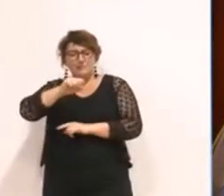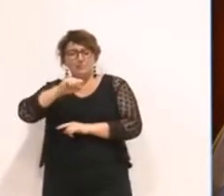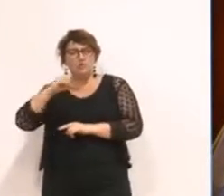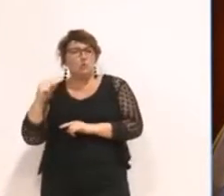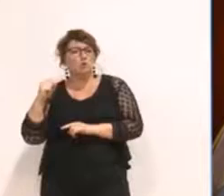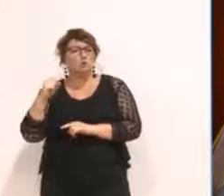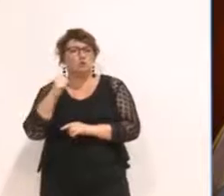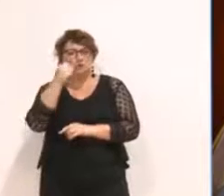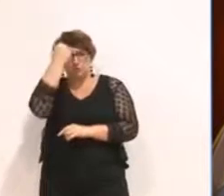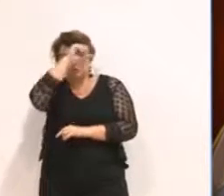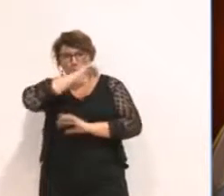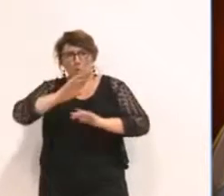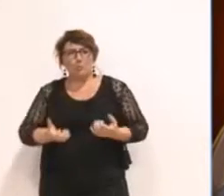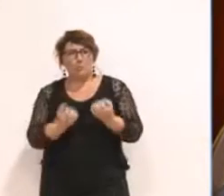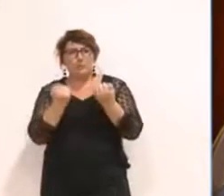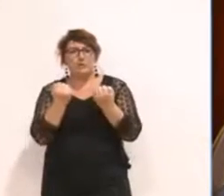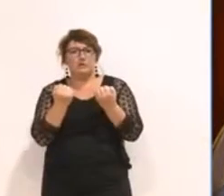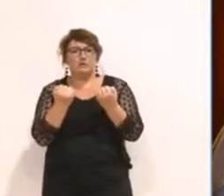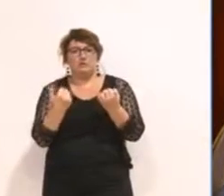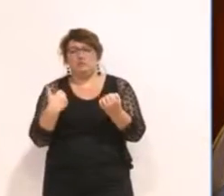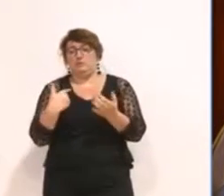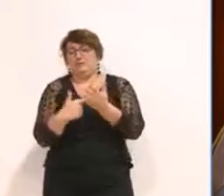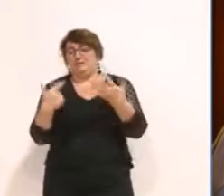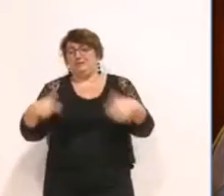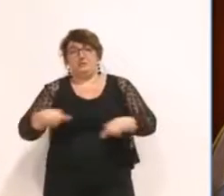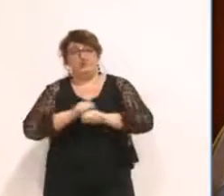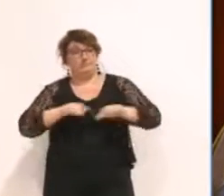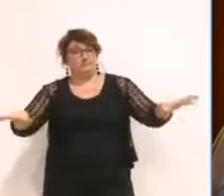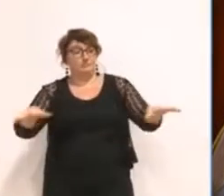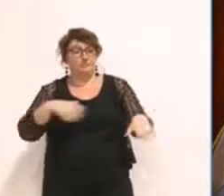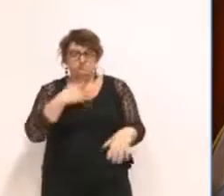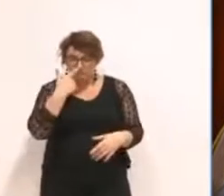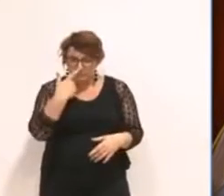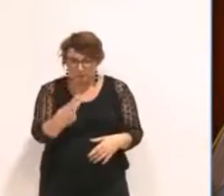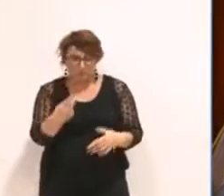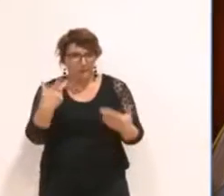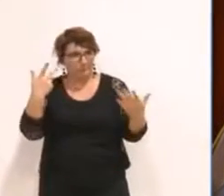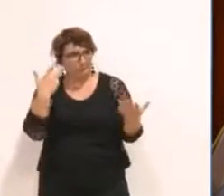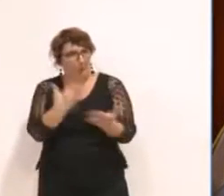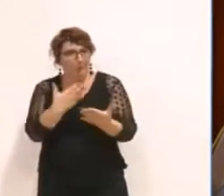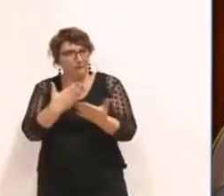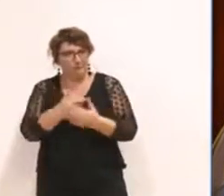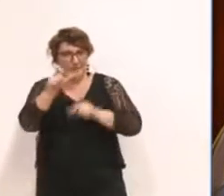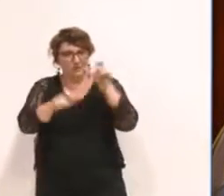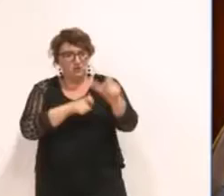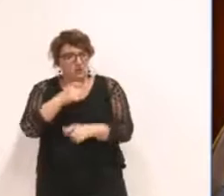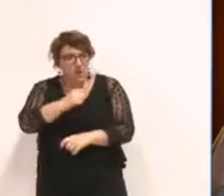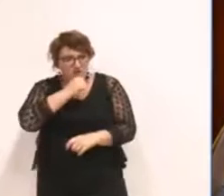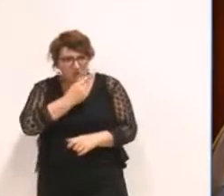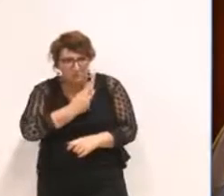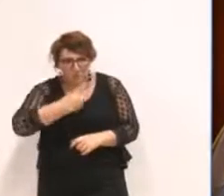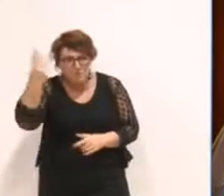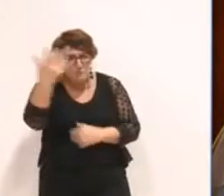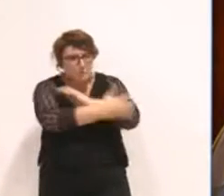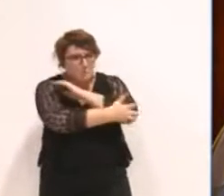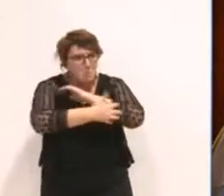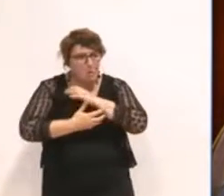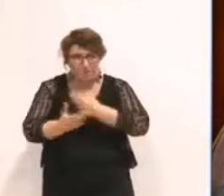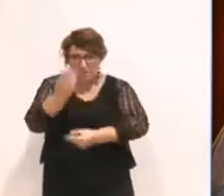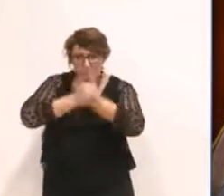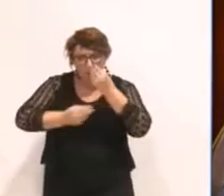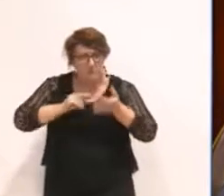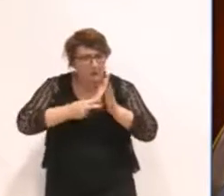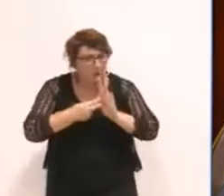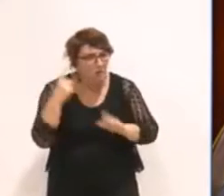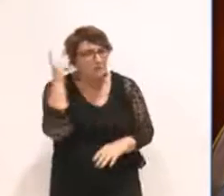septembre 2017, confirme l'appauvrissement des plus âgés, dont un nombre croissant peine à manger à sa faim et à se soigner.